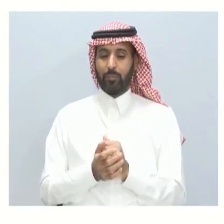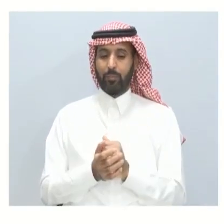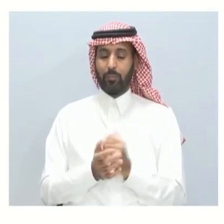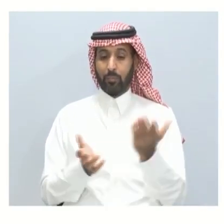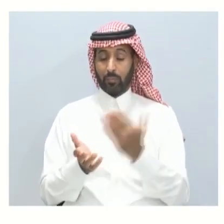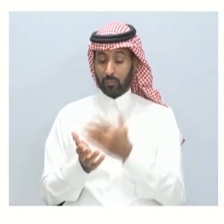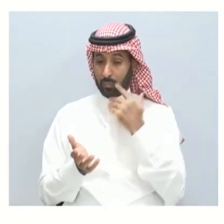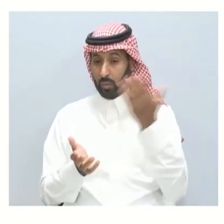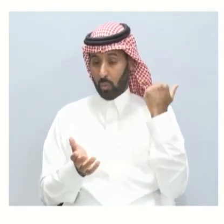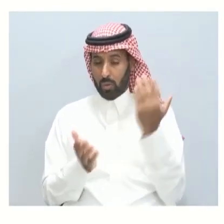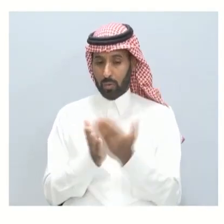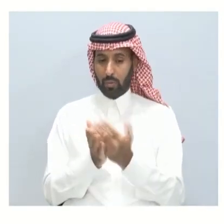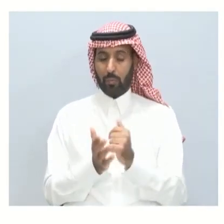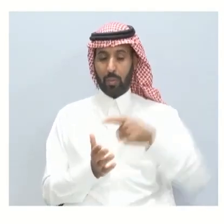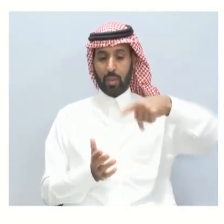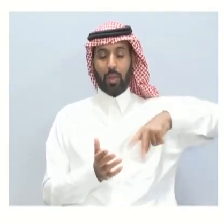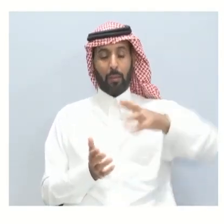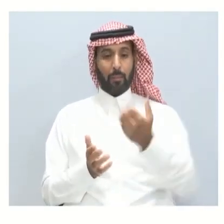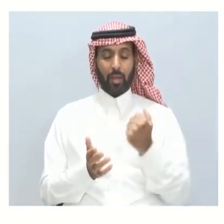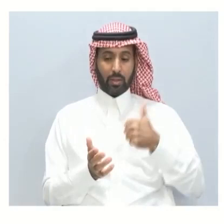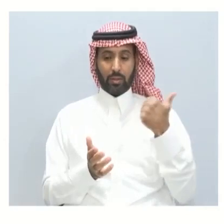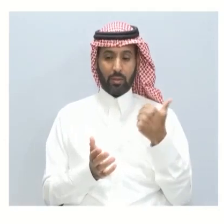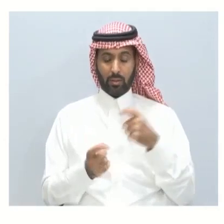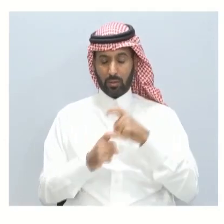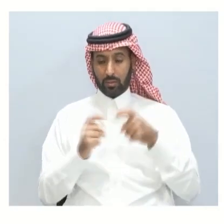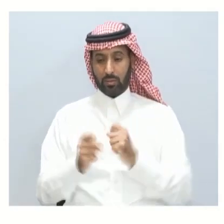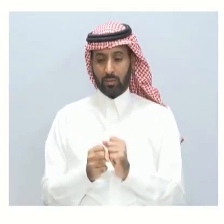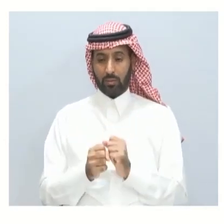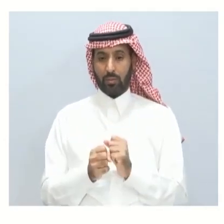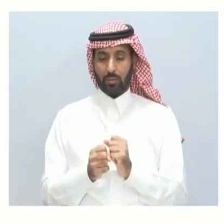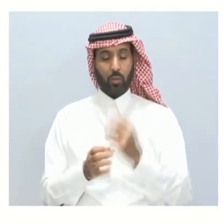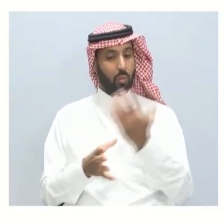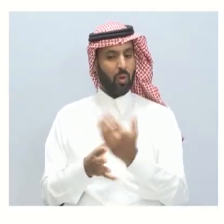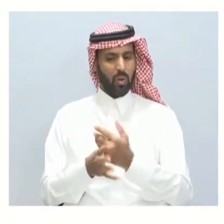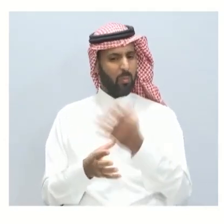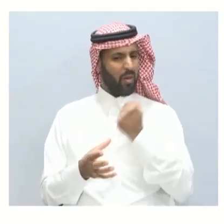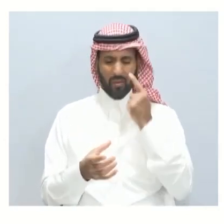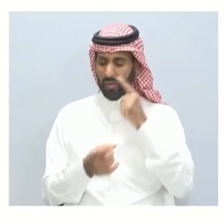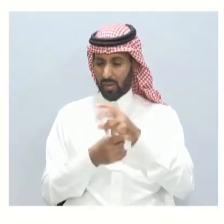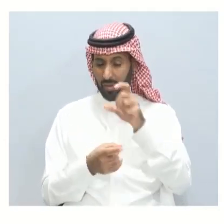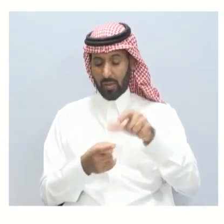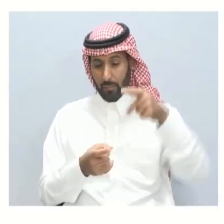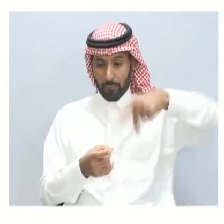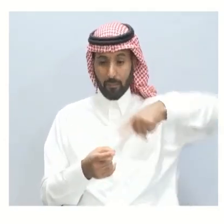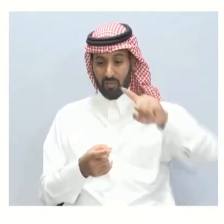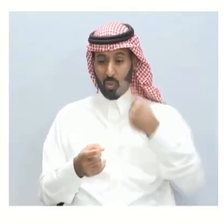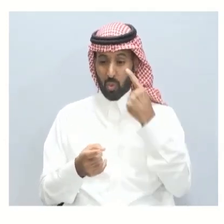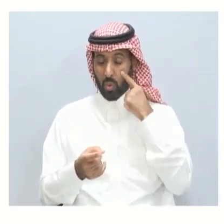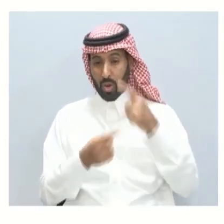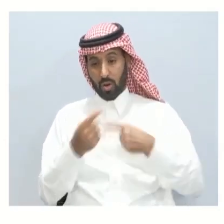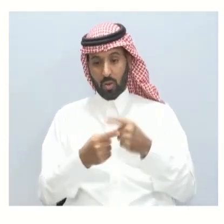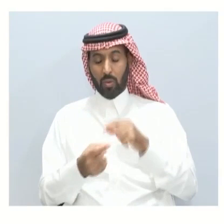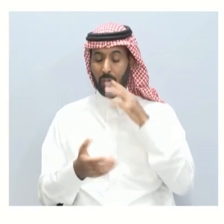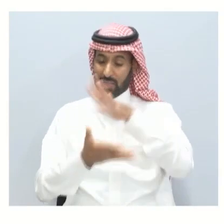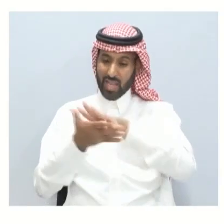هذا هو اخذناها سابقا اذا البي يستقبل سته الكترونات لماذا لا يوجد عناصر من فئه بي في الدوره الاولى في الجدول